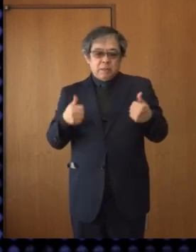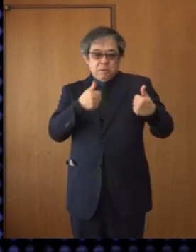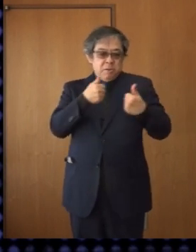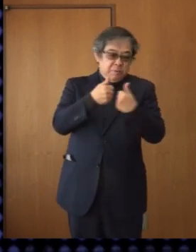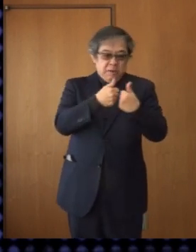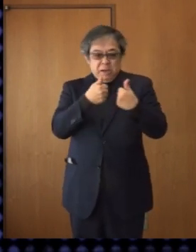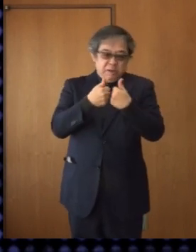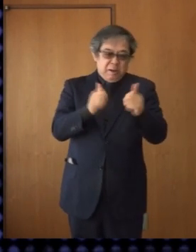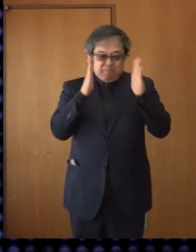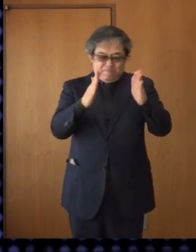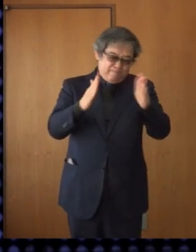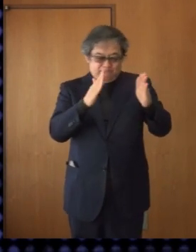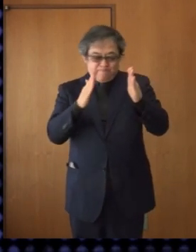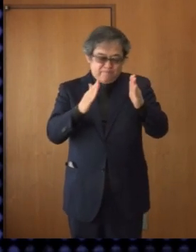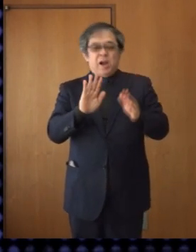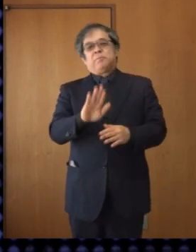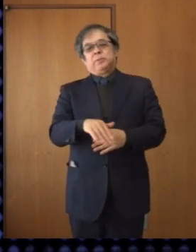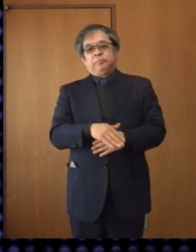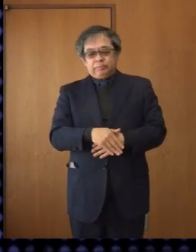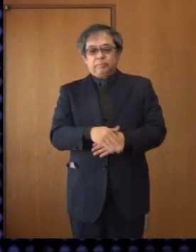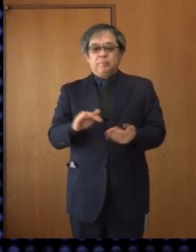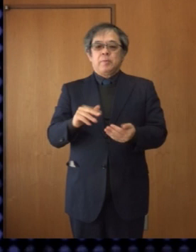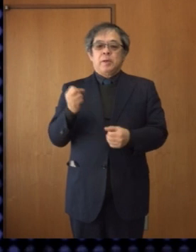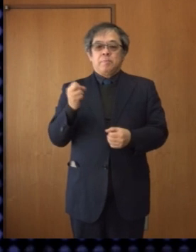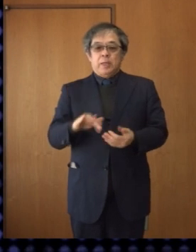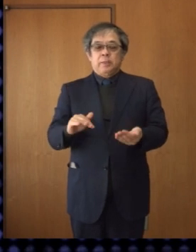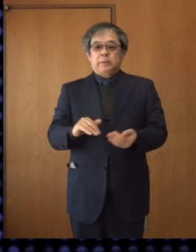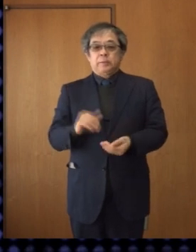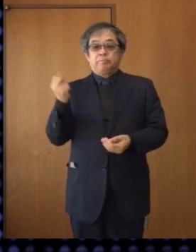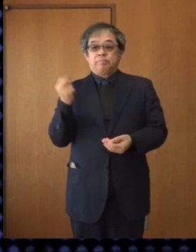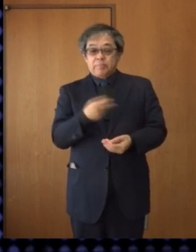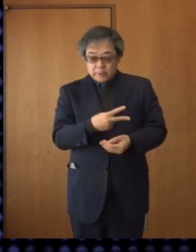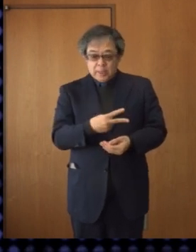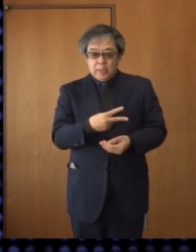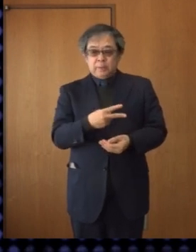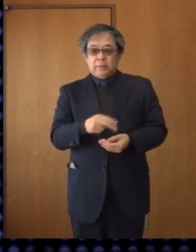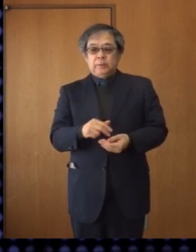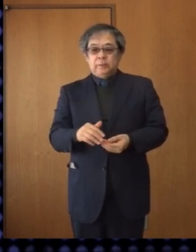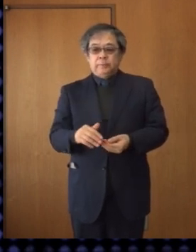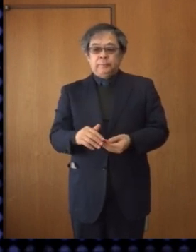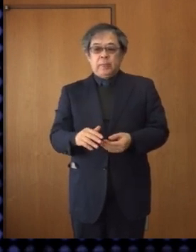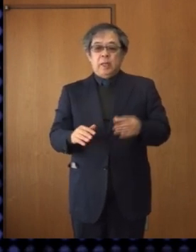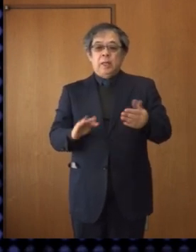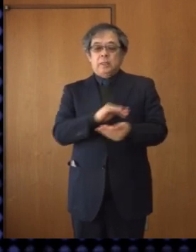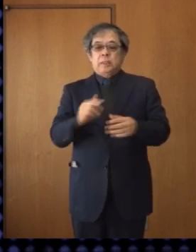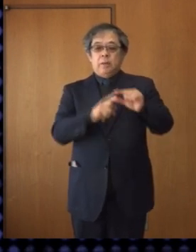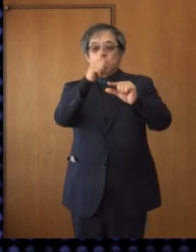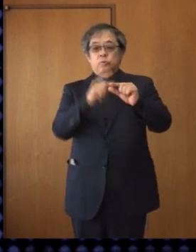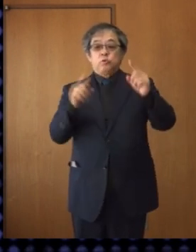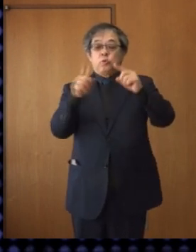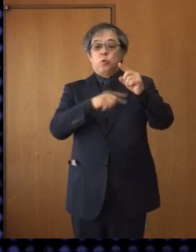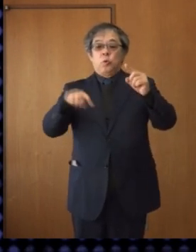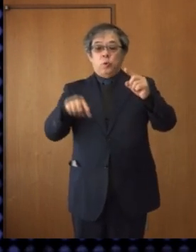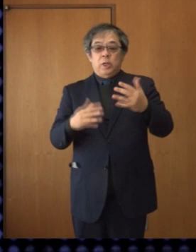ました。また多摩セントラルパーク JV による多摩中央公園の改修